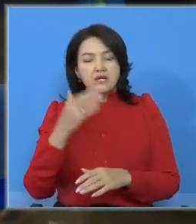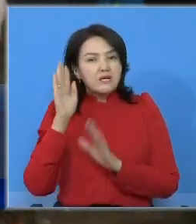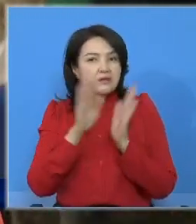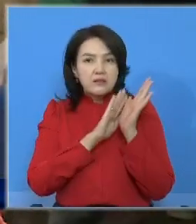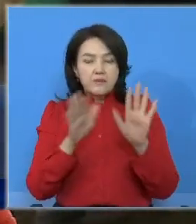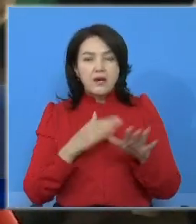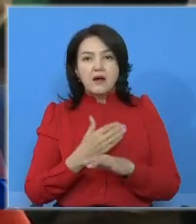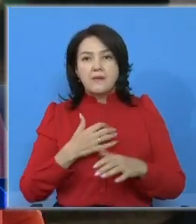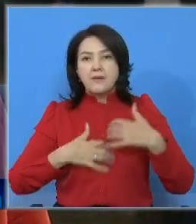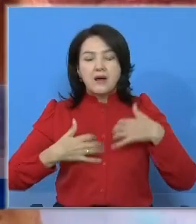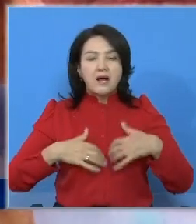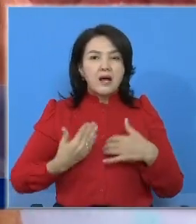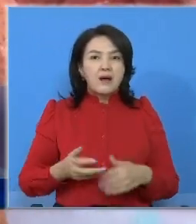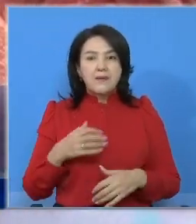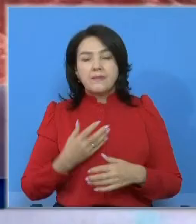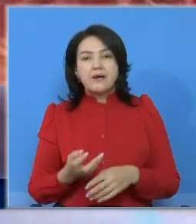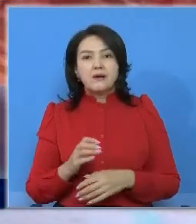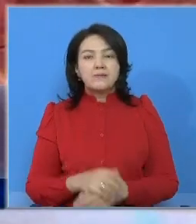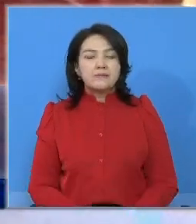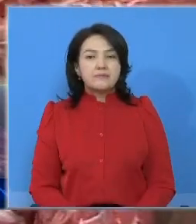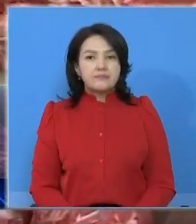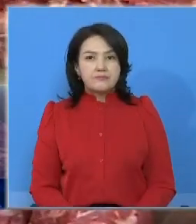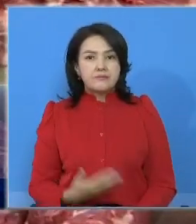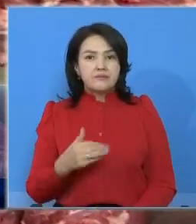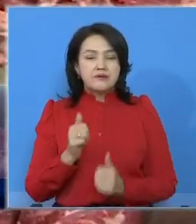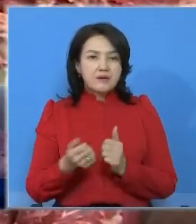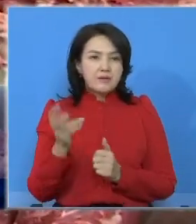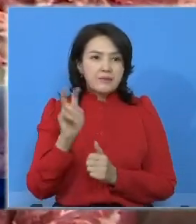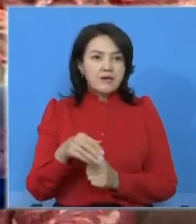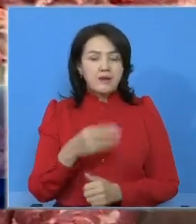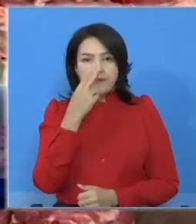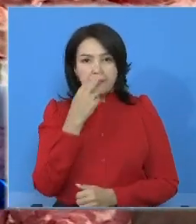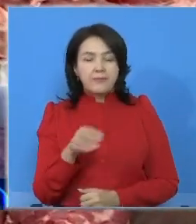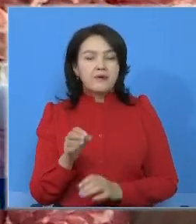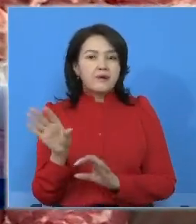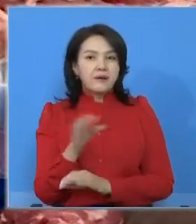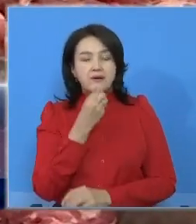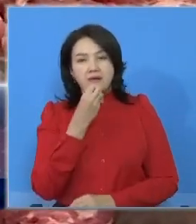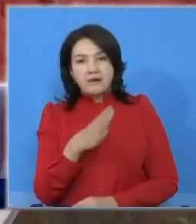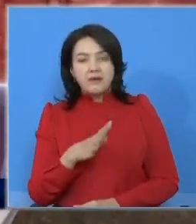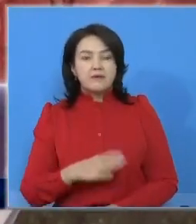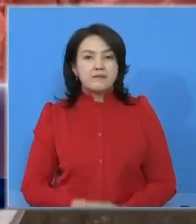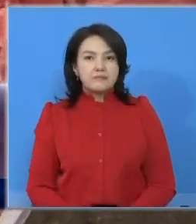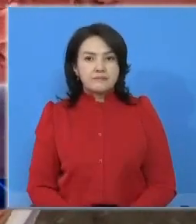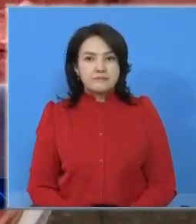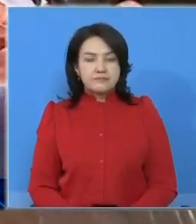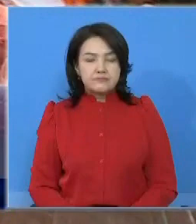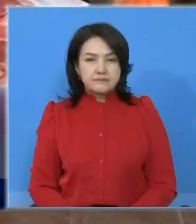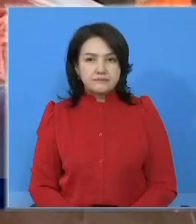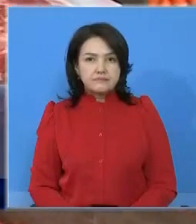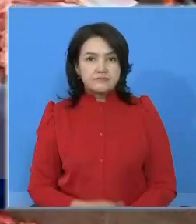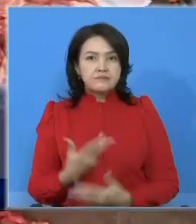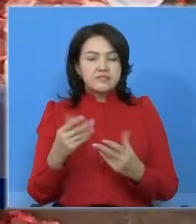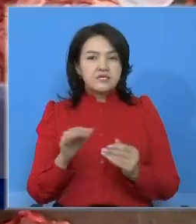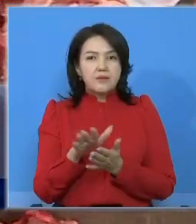опоздаю. Очень мне нравятся ваши товары. Постоянно приезжаем, уже привыкшие, нормально все, все устраивает, да? Где-то